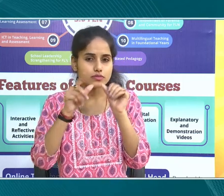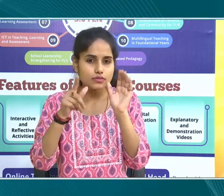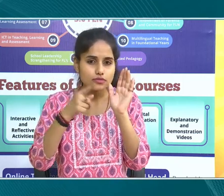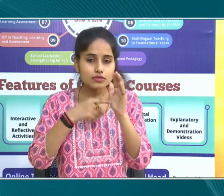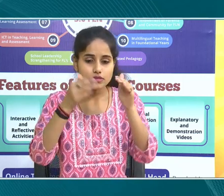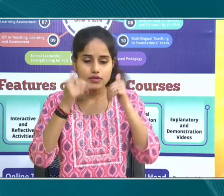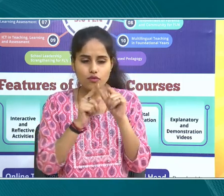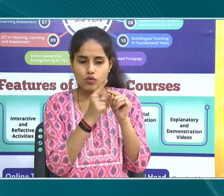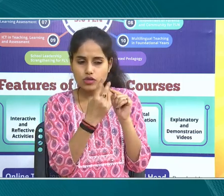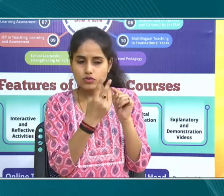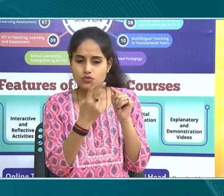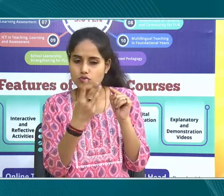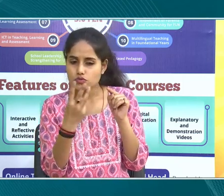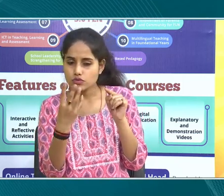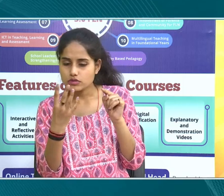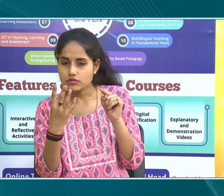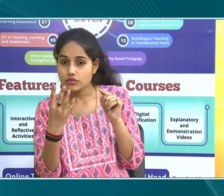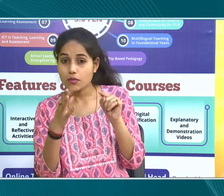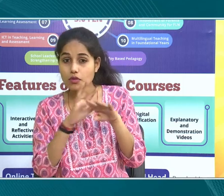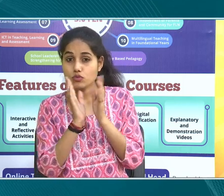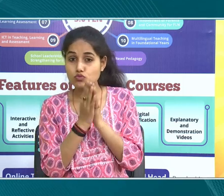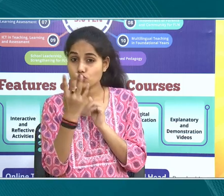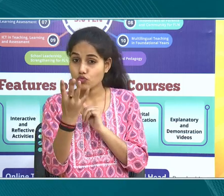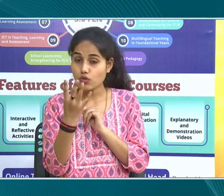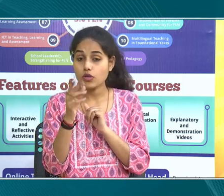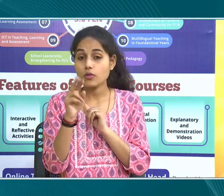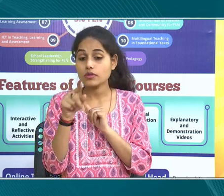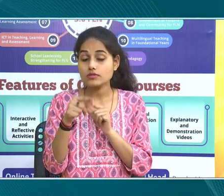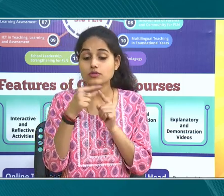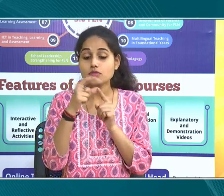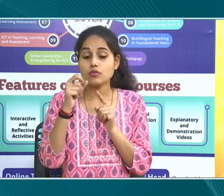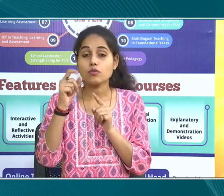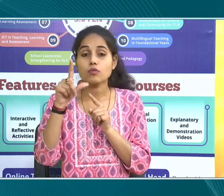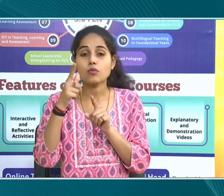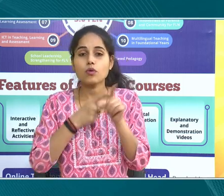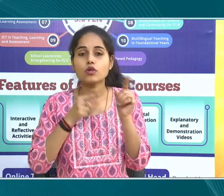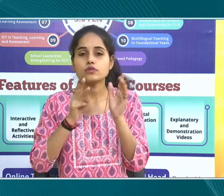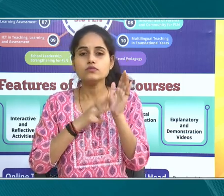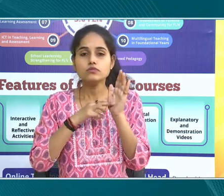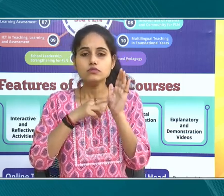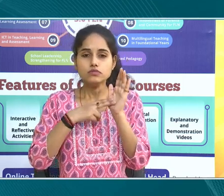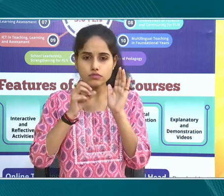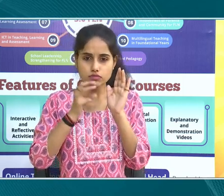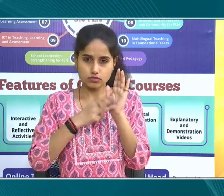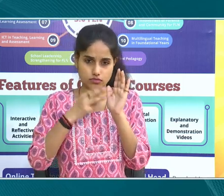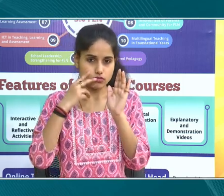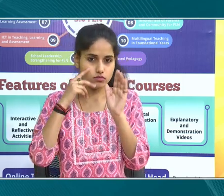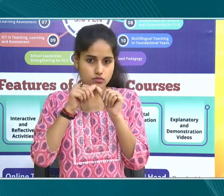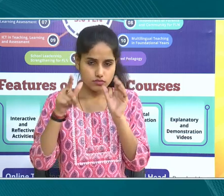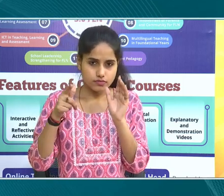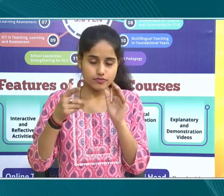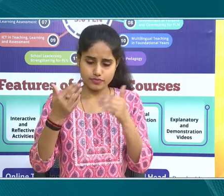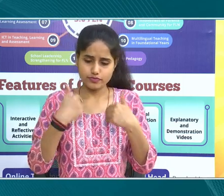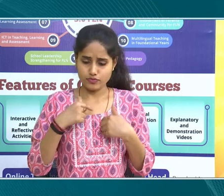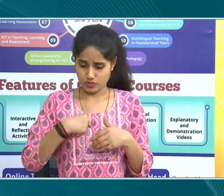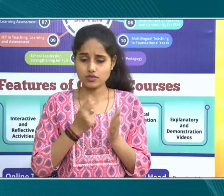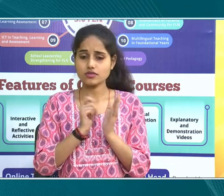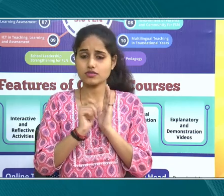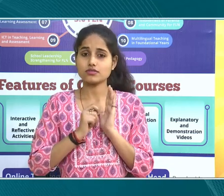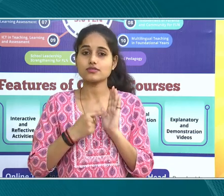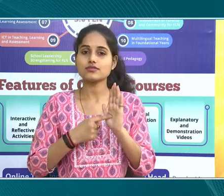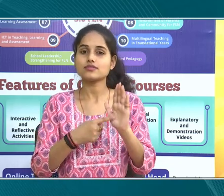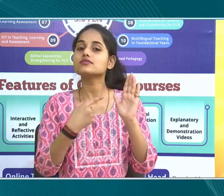123 और 4 यानी की ये पॉलिनॉमियल है और जो मैंने मेंशन किए हुए द ये भी देख लेते हैं